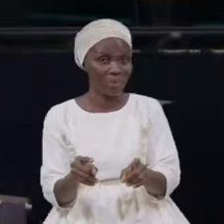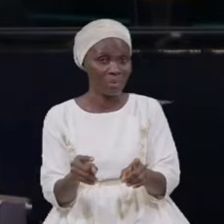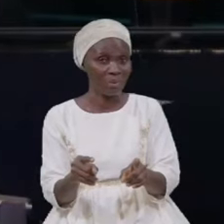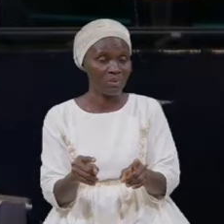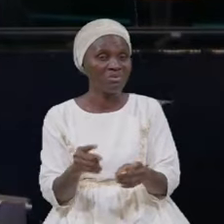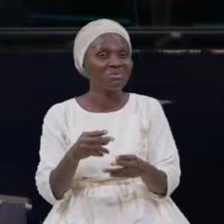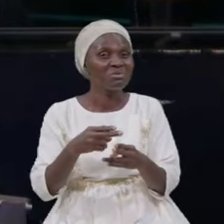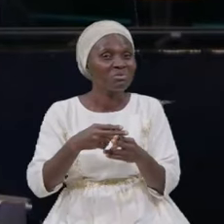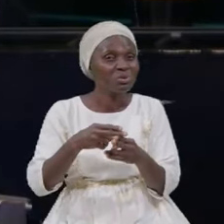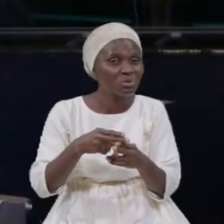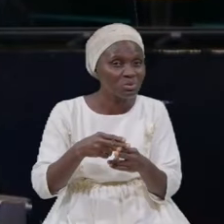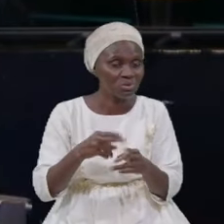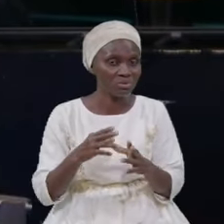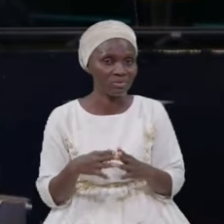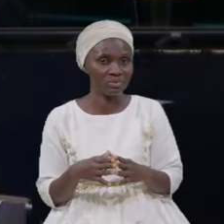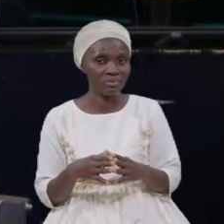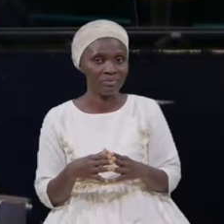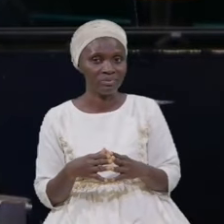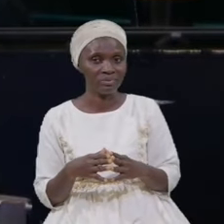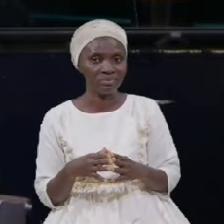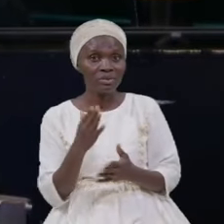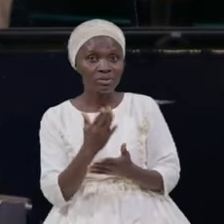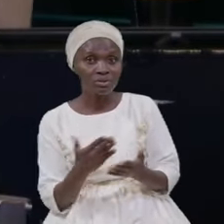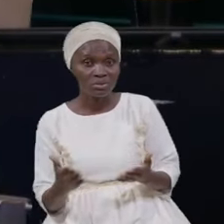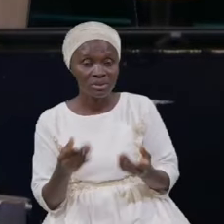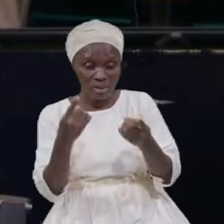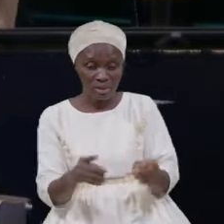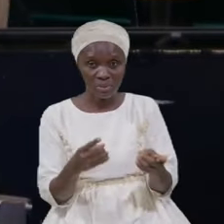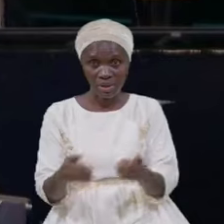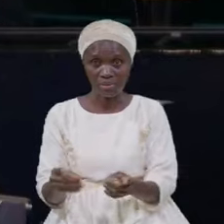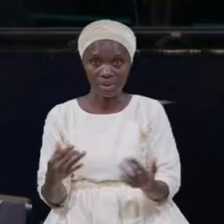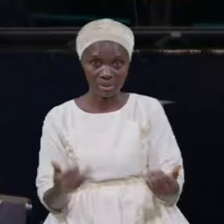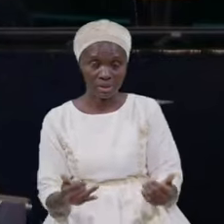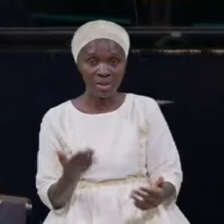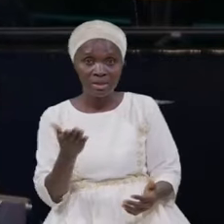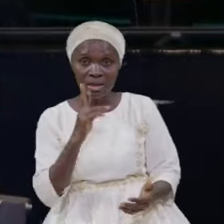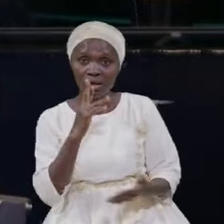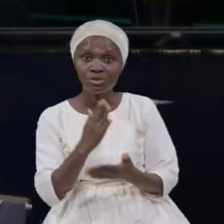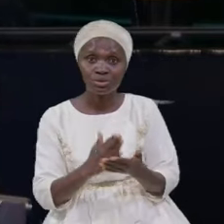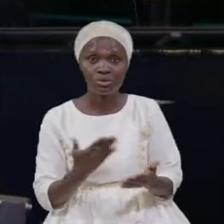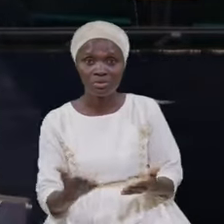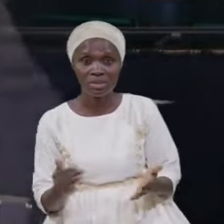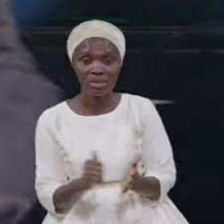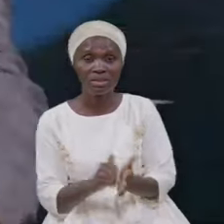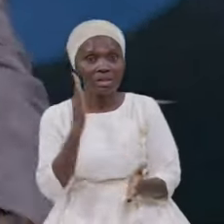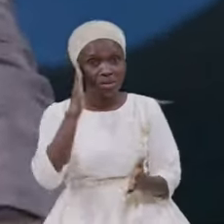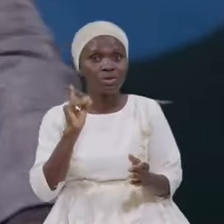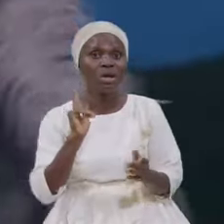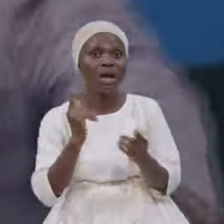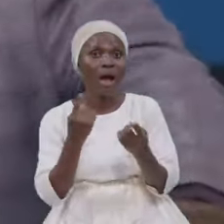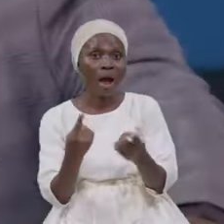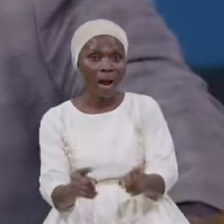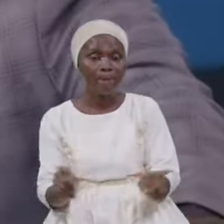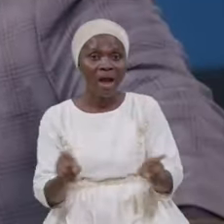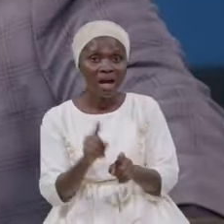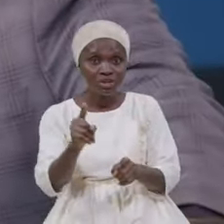Il y a des choses qui se passent présentement. Il y a des choses qui vont arriver comme nous évoluons dans la vie. Il y a quelque chose qui arrivera